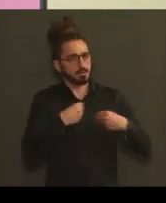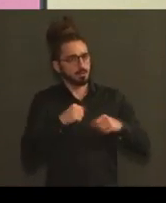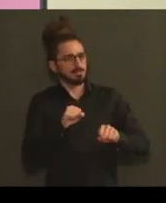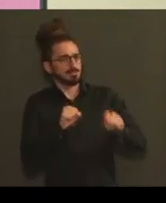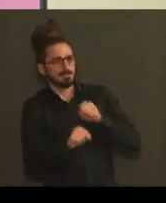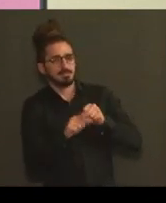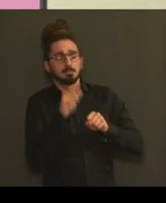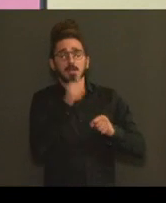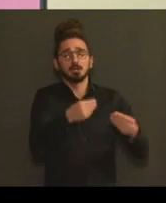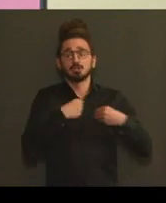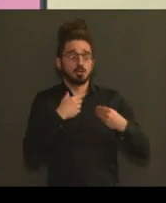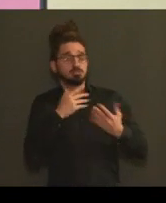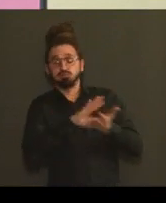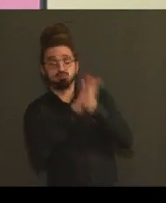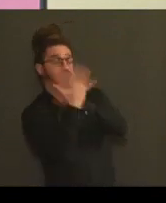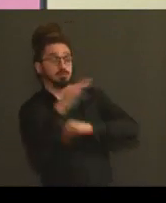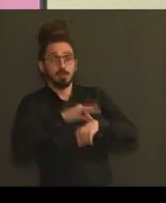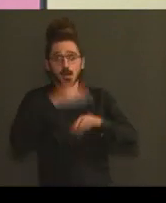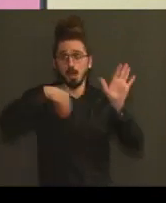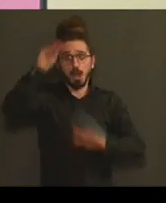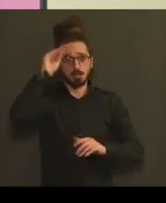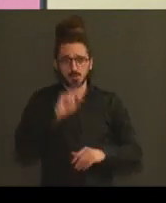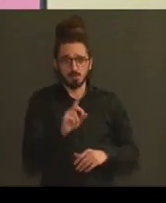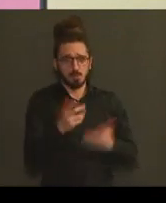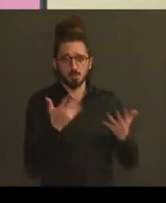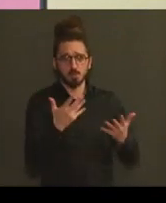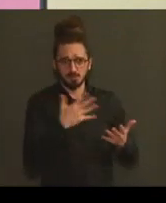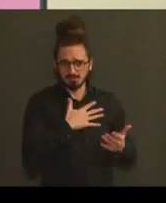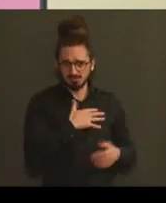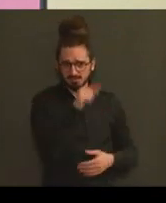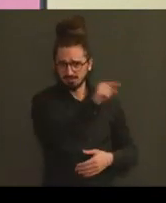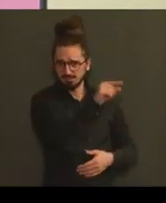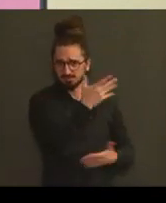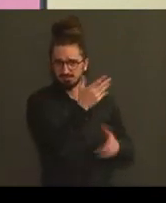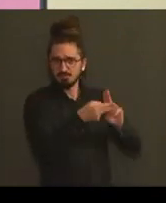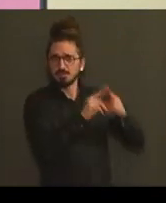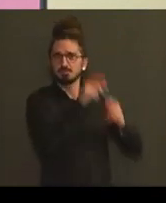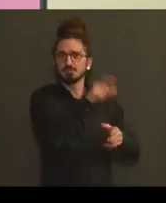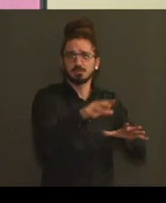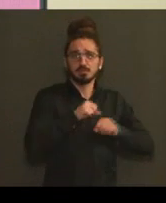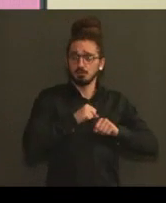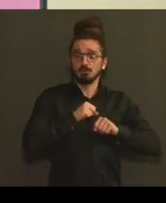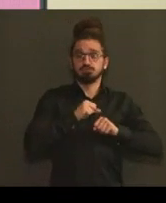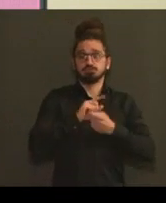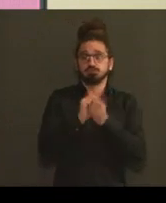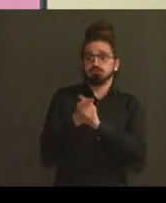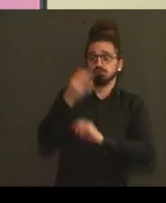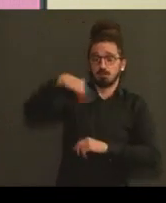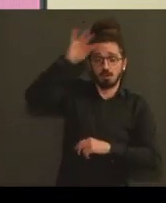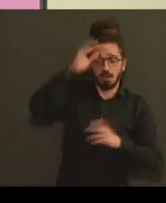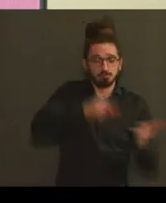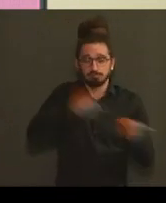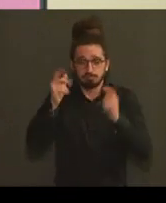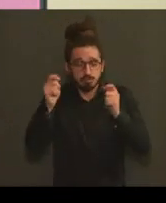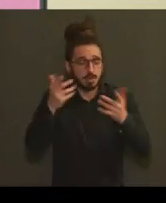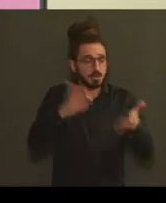elle qui pose un problème tant pour l'individu qui est hospitalisé et qui risque de décéder que pour la conservation d'un système